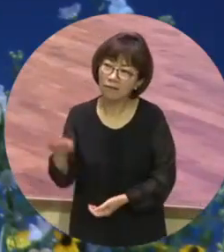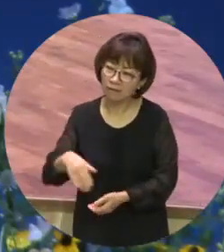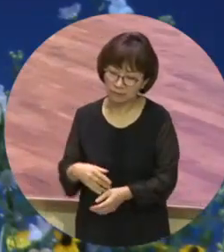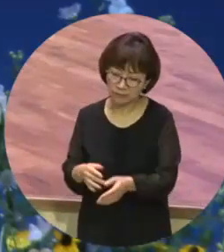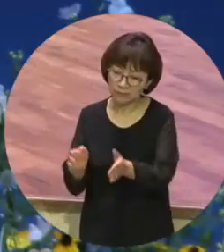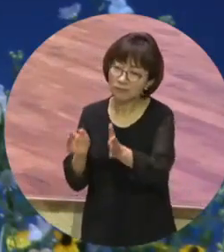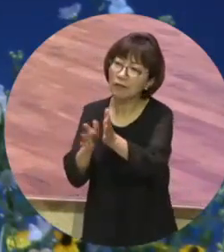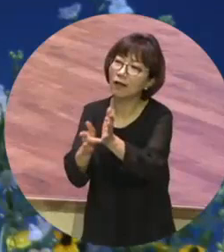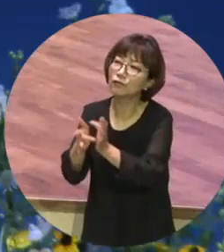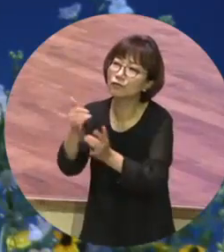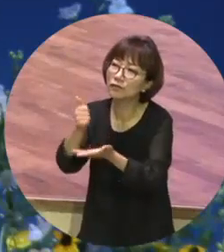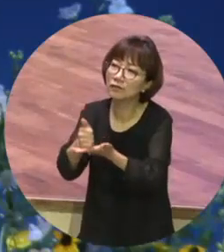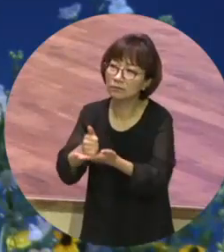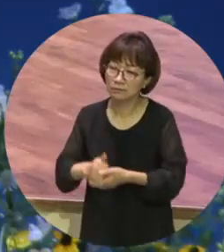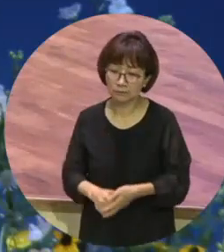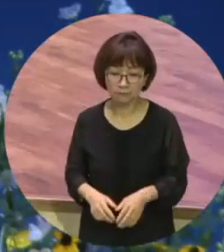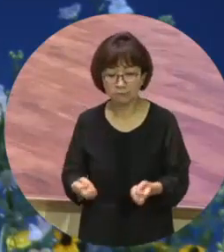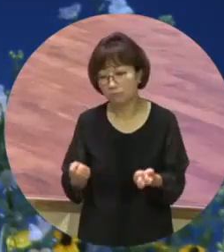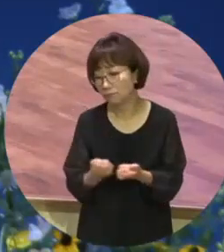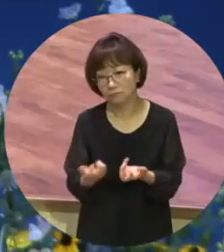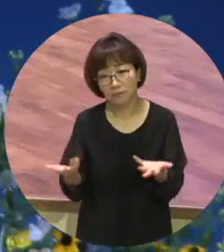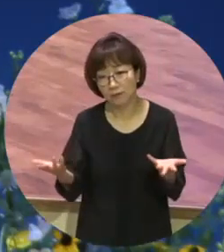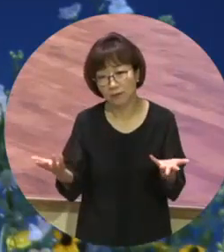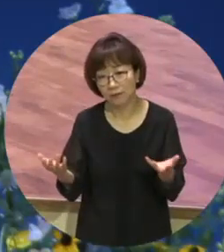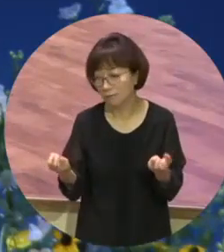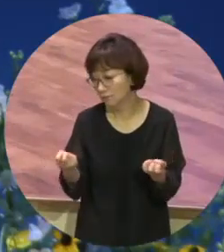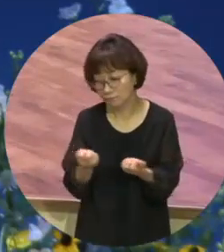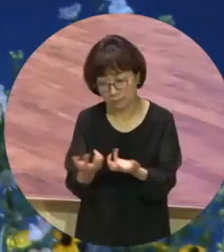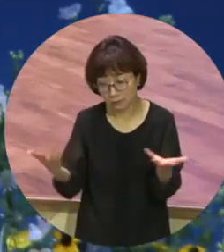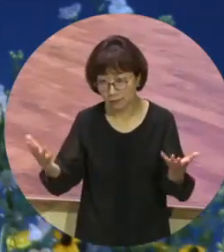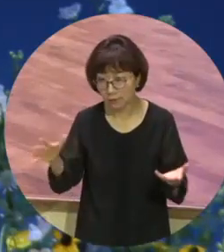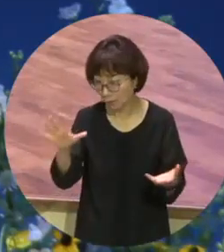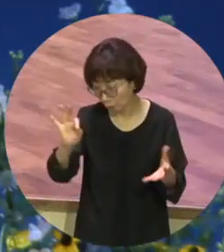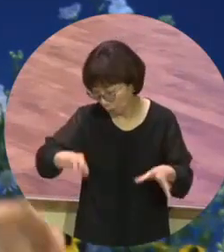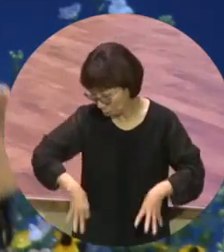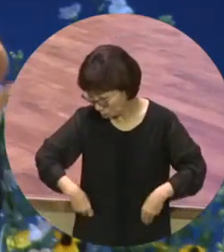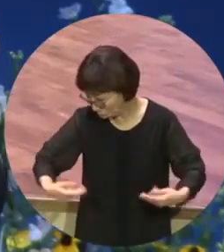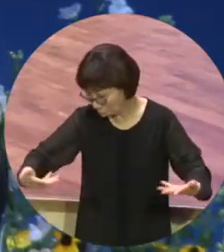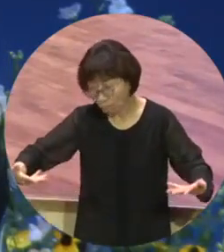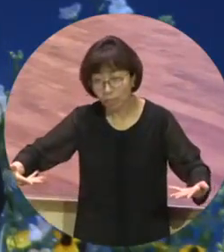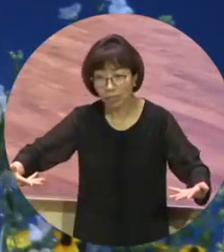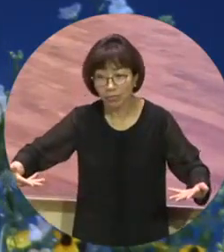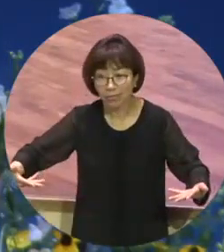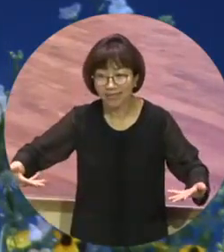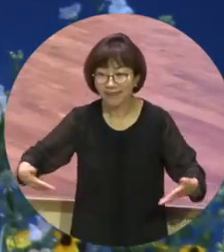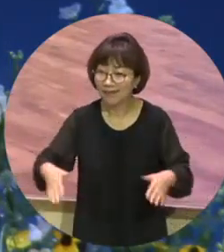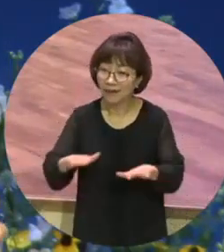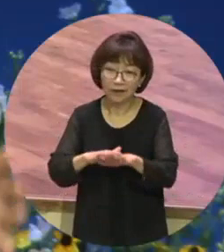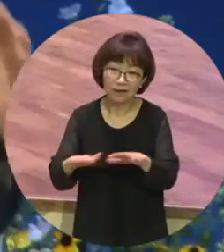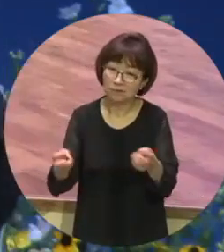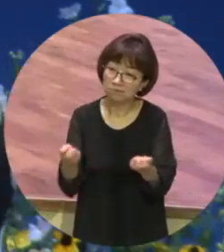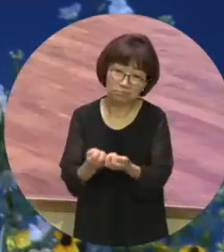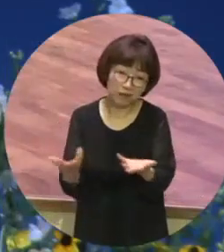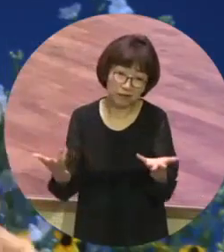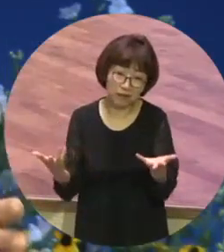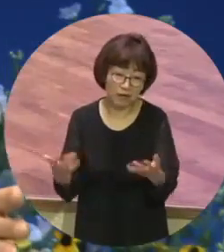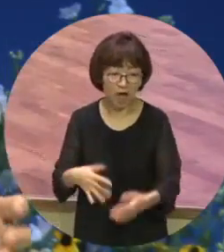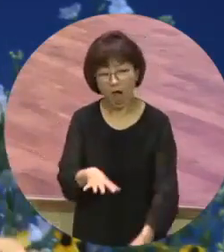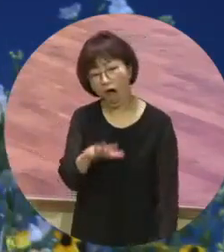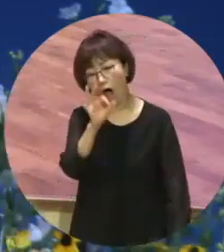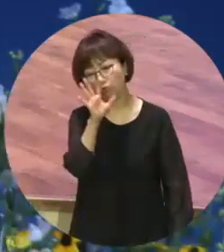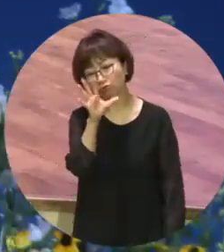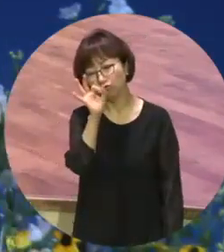지금 상태는 답이 없습니다. 어떻게 할 수가 없습니다. 해결책이 없습니다.